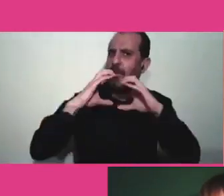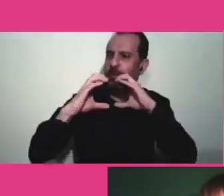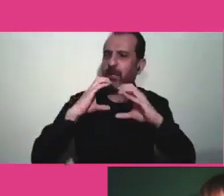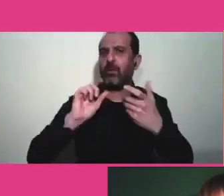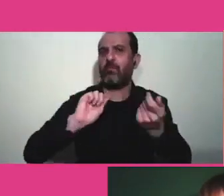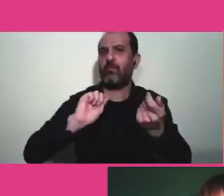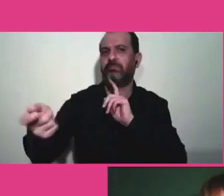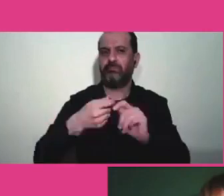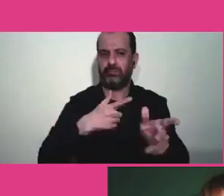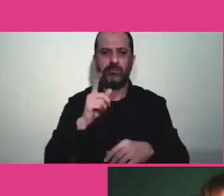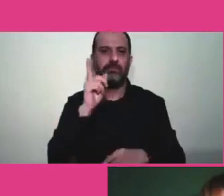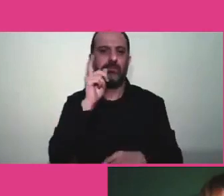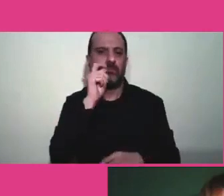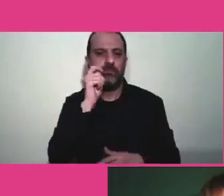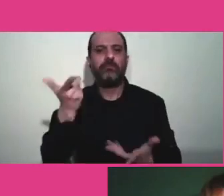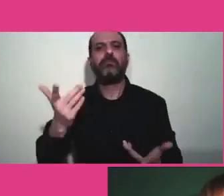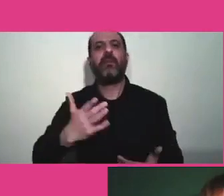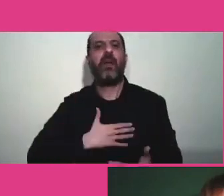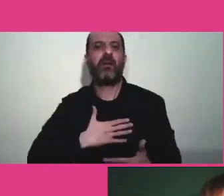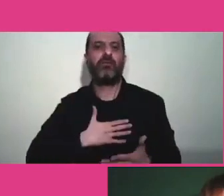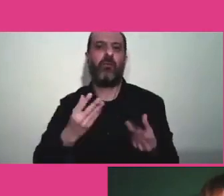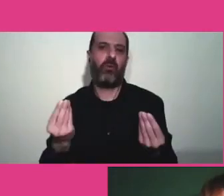Εμείς ευχαριστούμε πάρα πολύ.